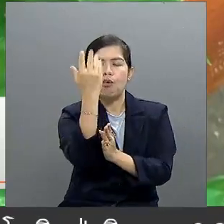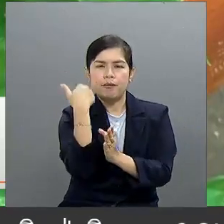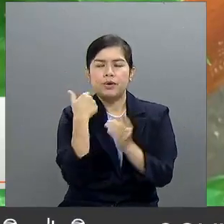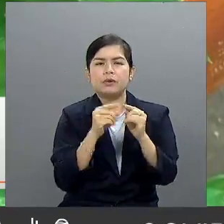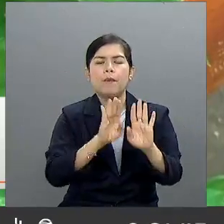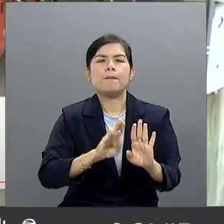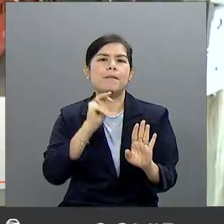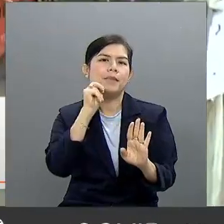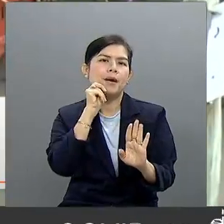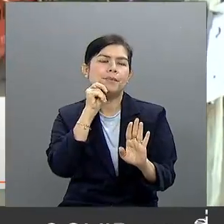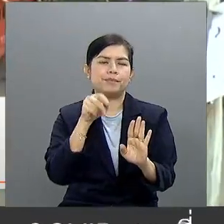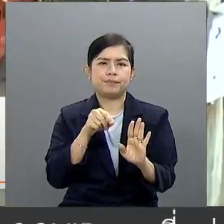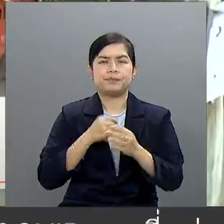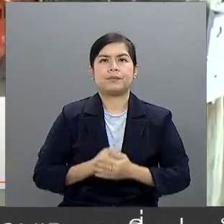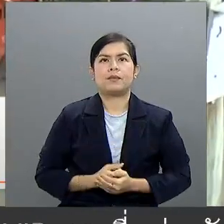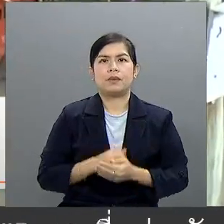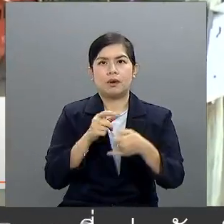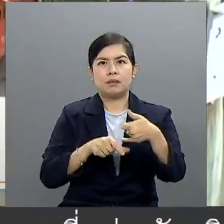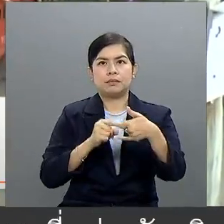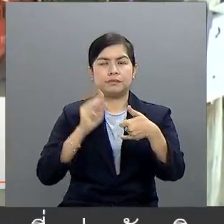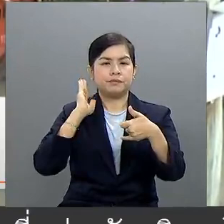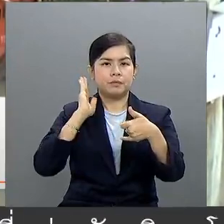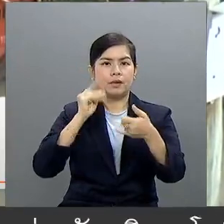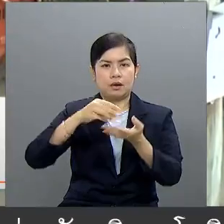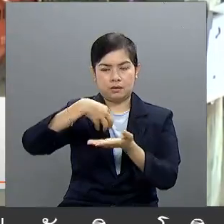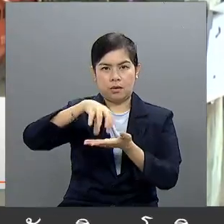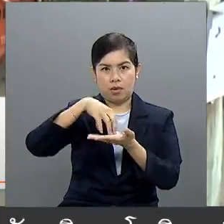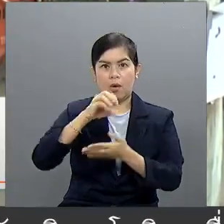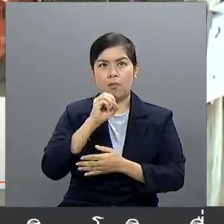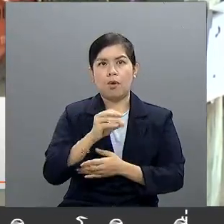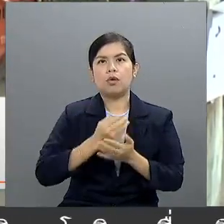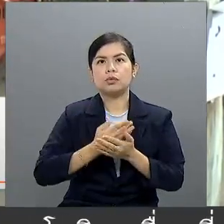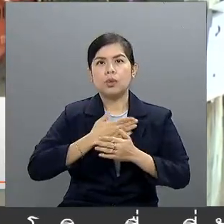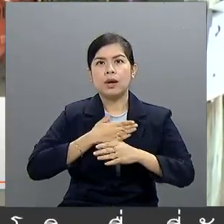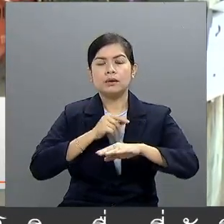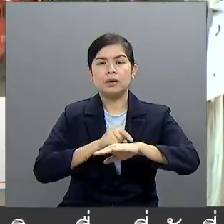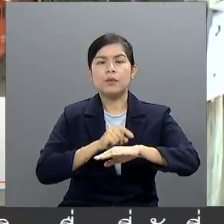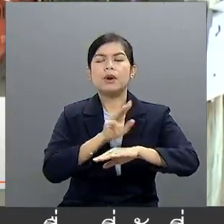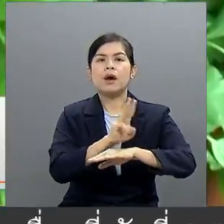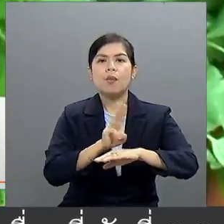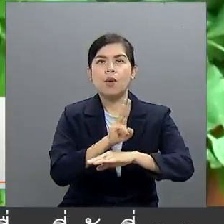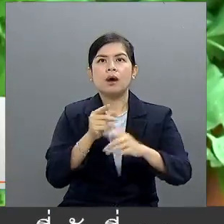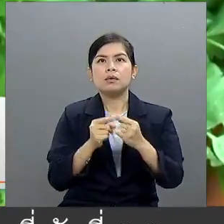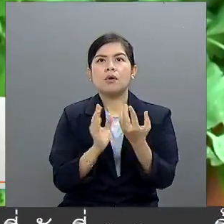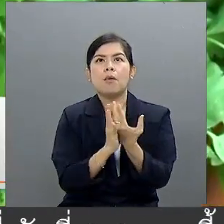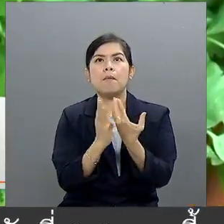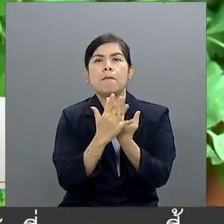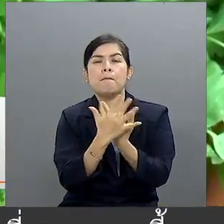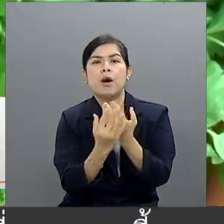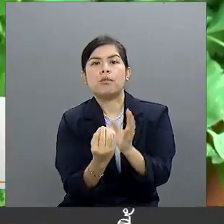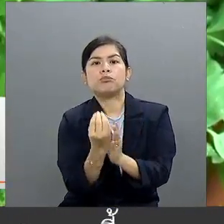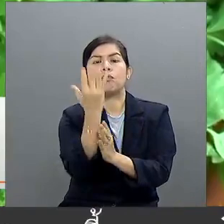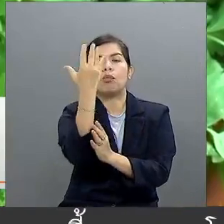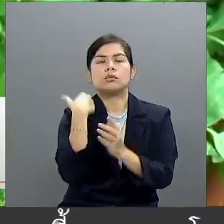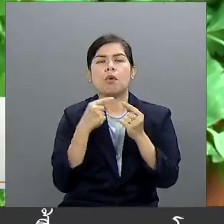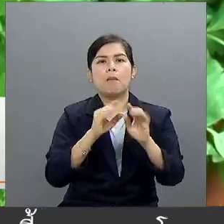ครับ คุณพรชัยครับก็เล่าให้ฟังครับว่าตัวเองเนี่ยใช้เวลาว่างที่มีอยู่เนี่ยนะครับปลูกผักขึ้นช่ายลอยฟ้าไฮโดรโปนิกส์แบบน้ำ